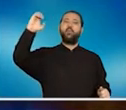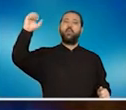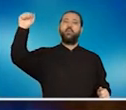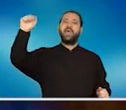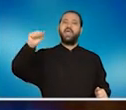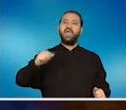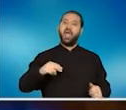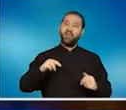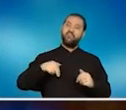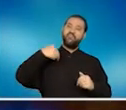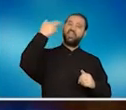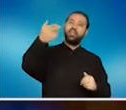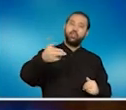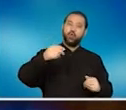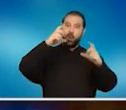viitorul episcop de